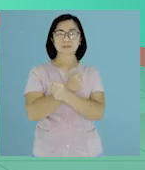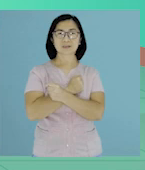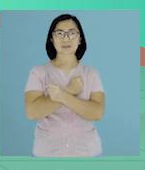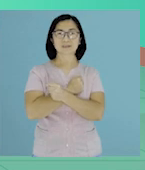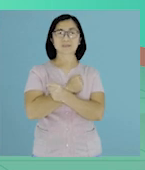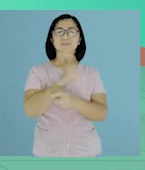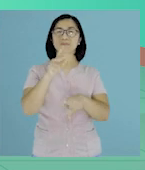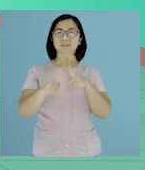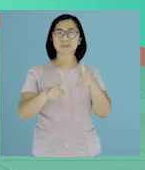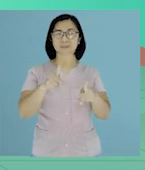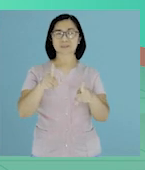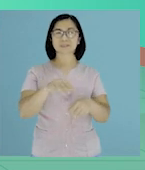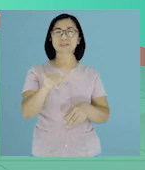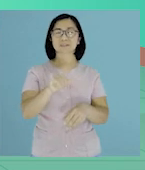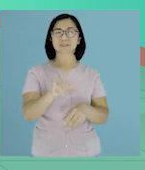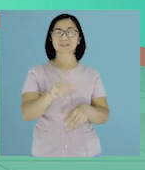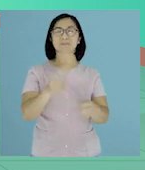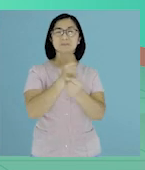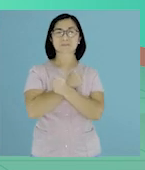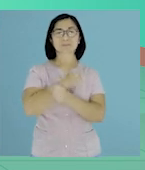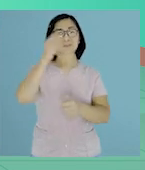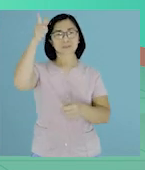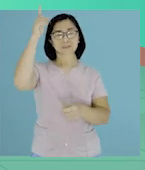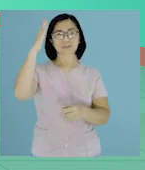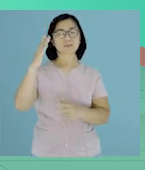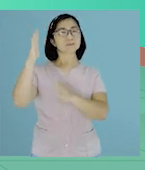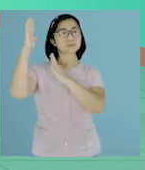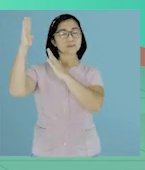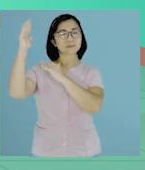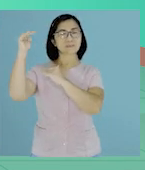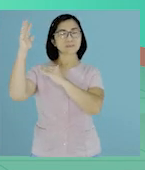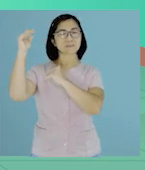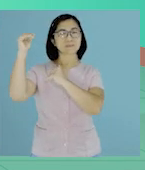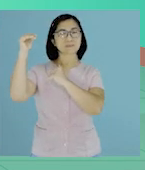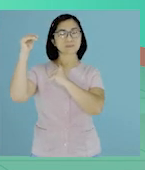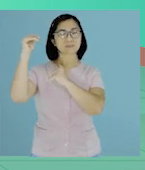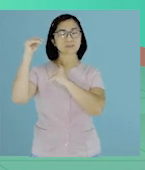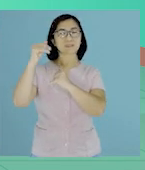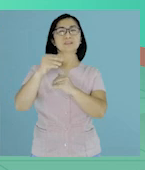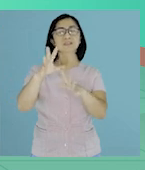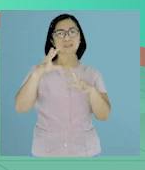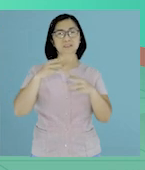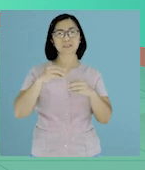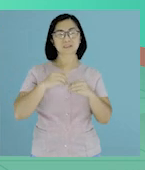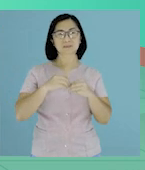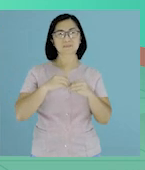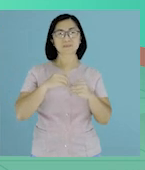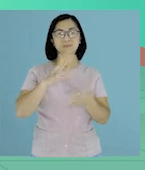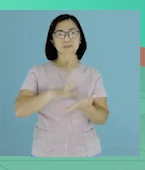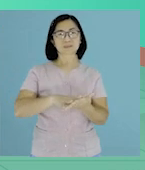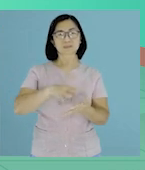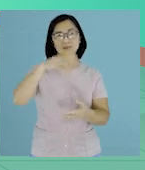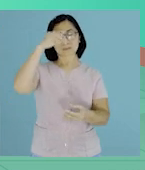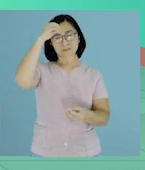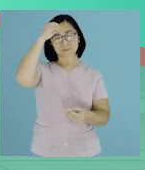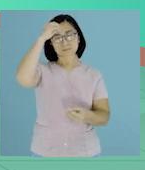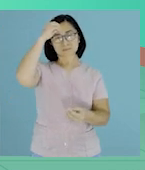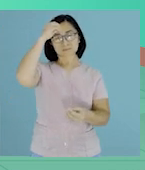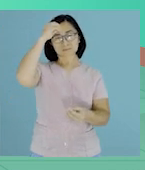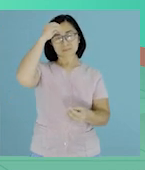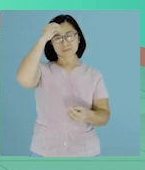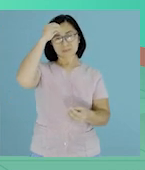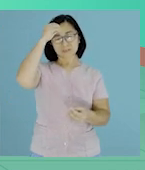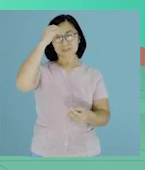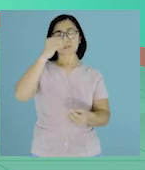sa kapwa ay pagmamahal sa Diyos. Sana ay may nakuha kayong kaalaman sa ating aralin